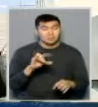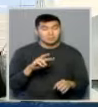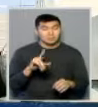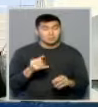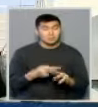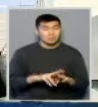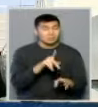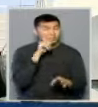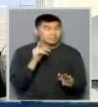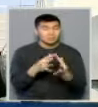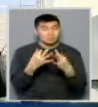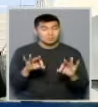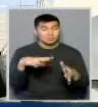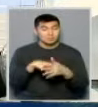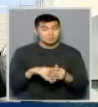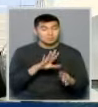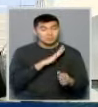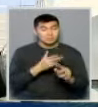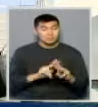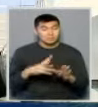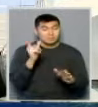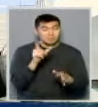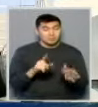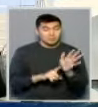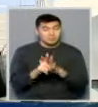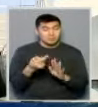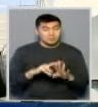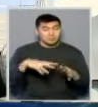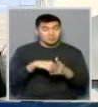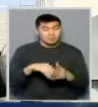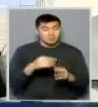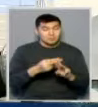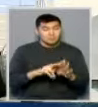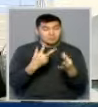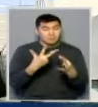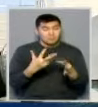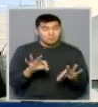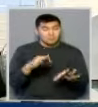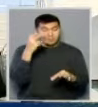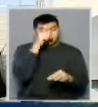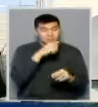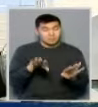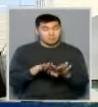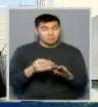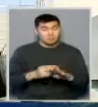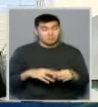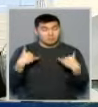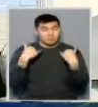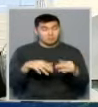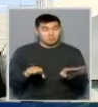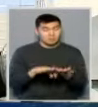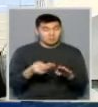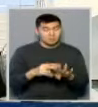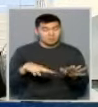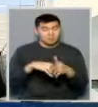еркін формат. Және де ол кісі біздерді тәуелсіздіктің 30 жылдығымен құттықтай отырып, осы 30